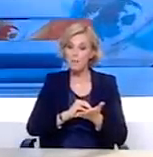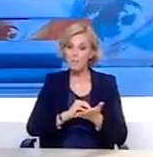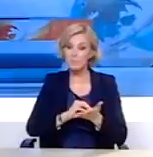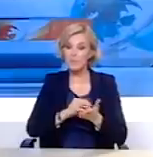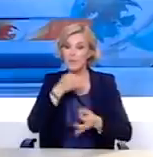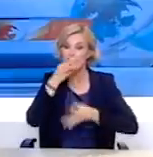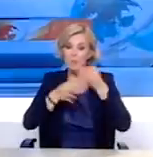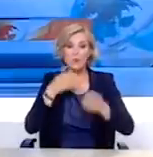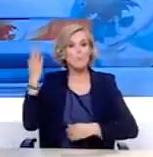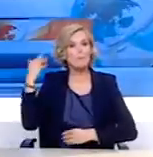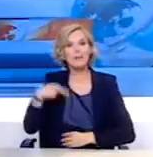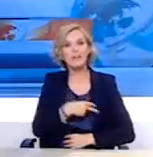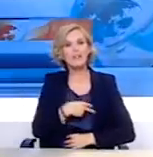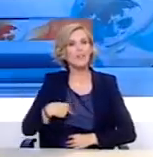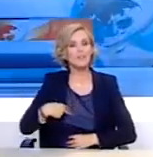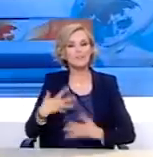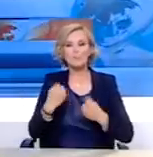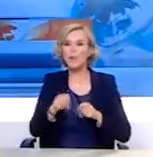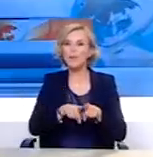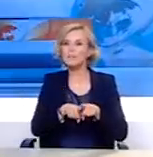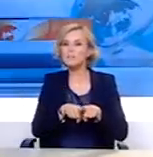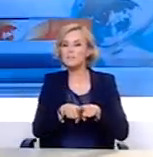ο καθηγητής και αφορά